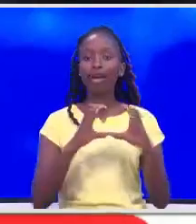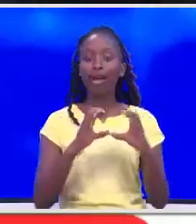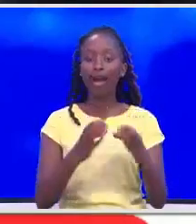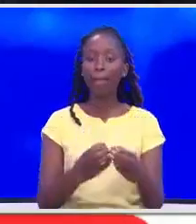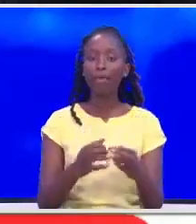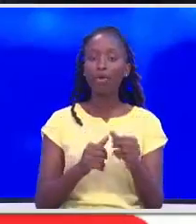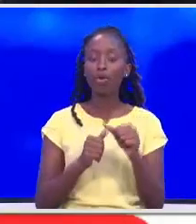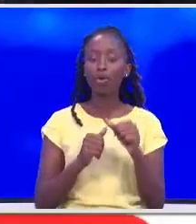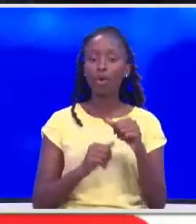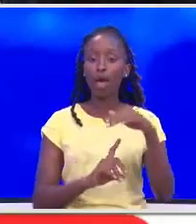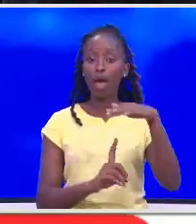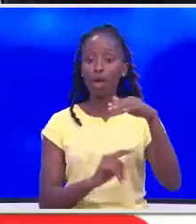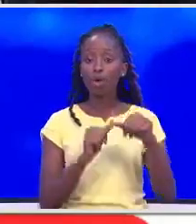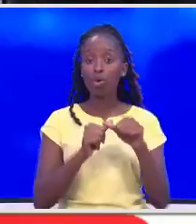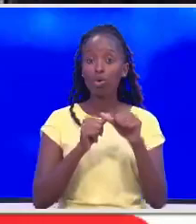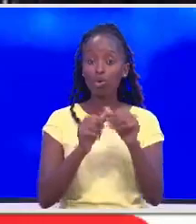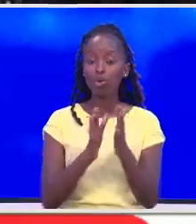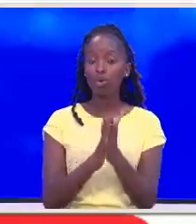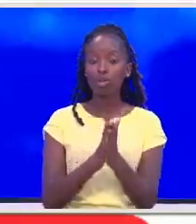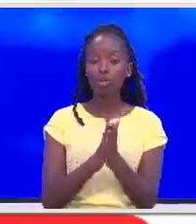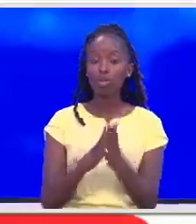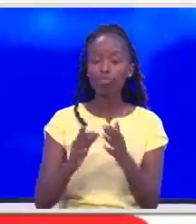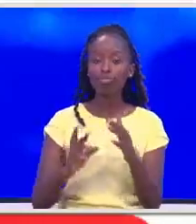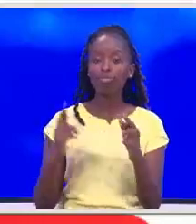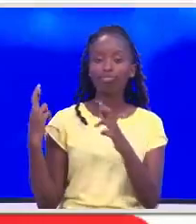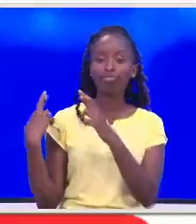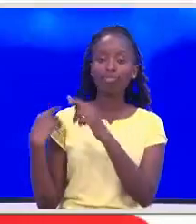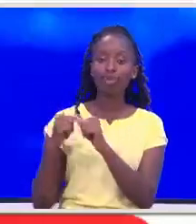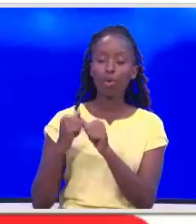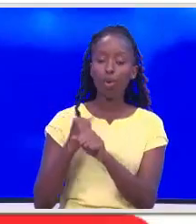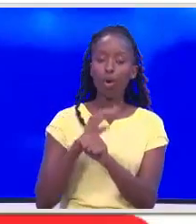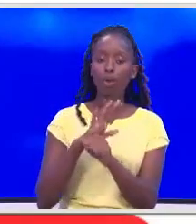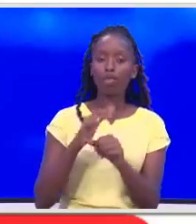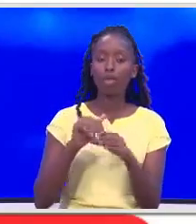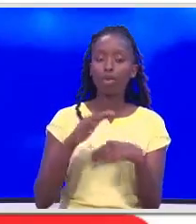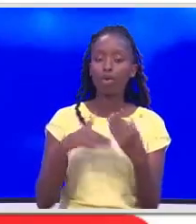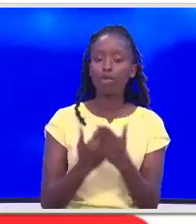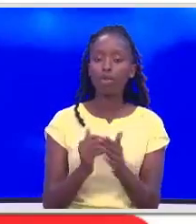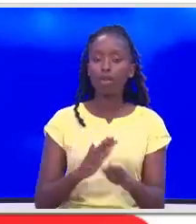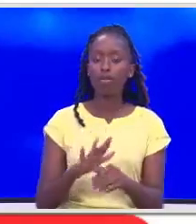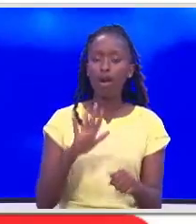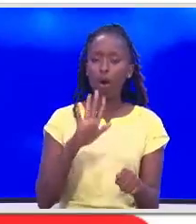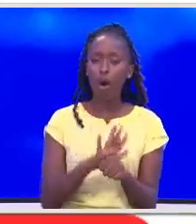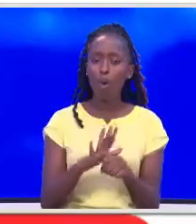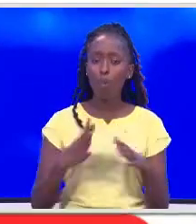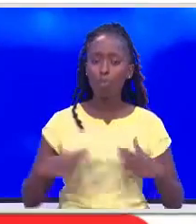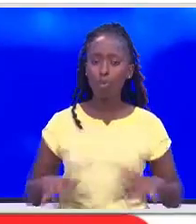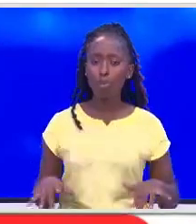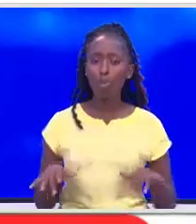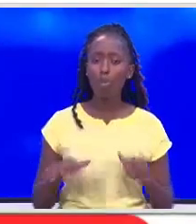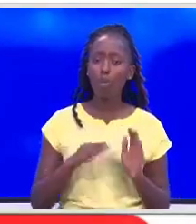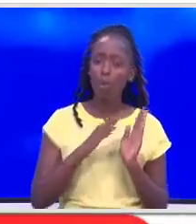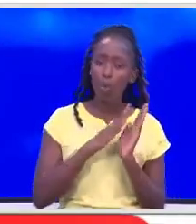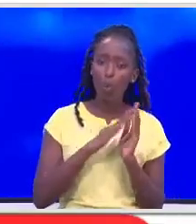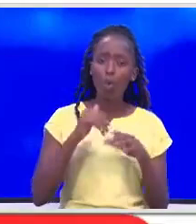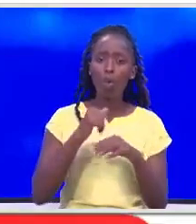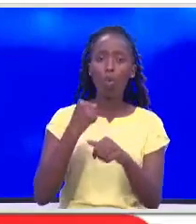zake katika eneo la makazi. Watu wengi wamelala kwa kazi. Wamelala